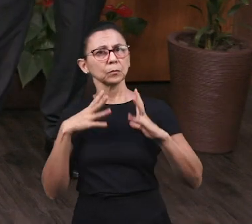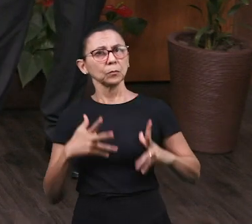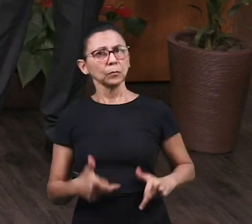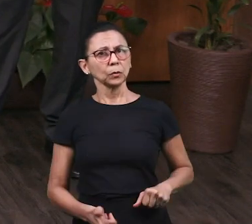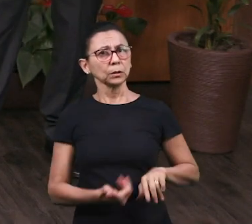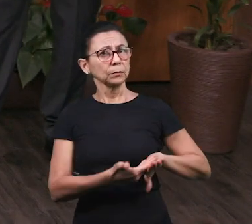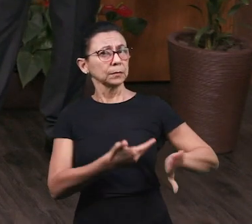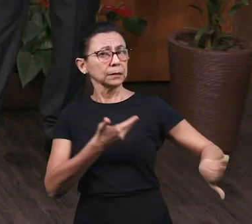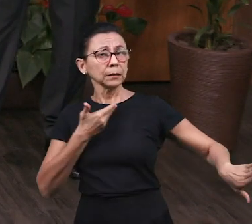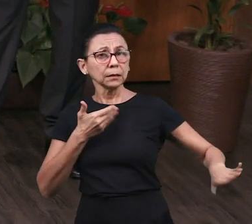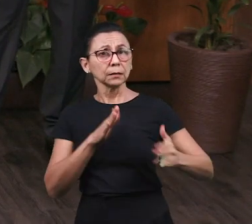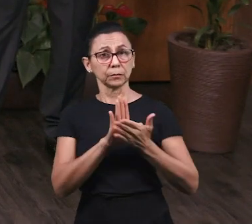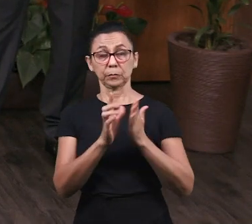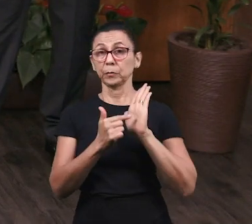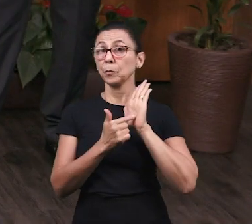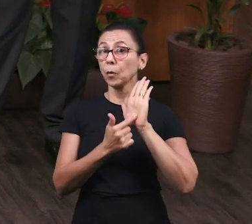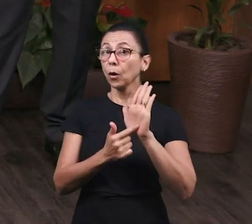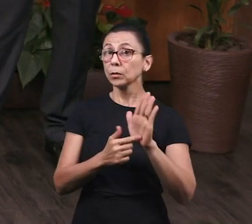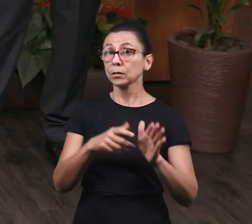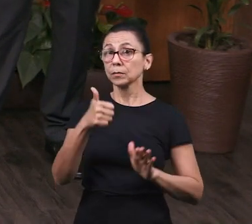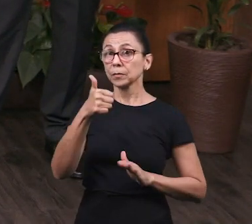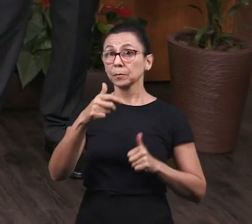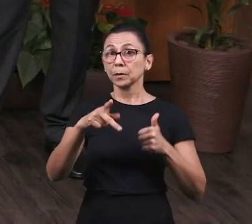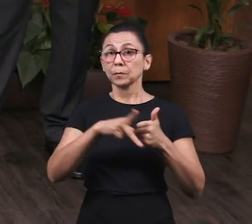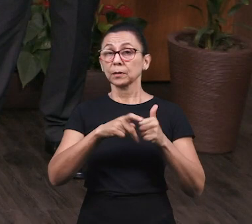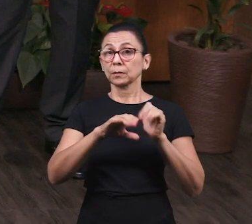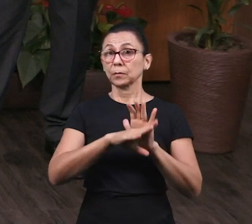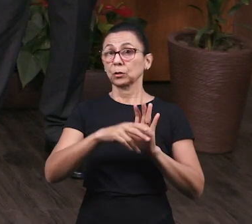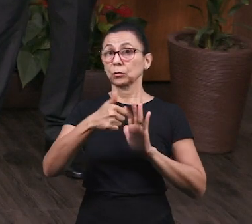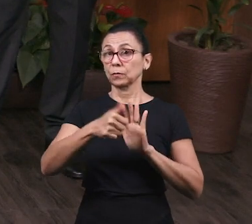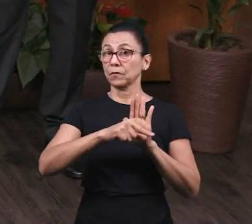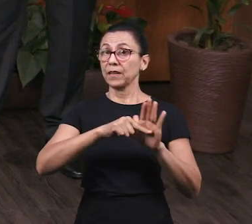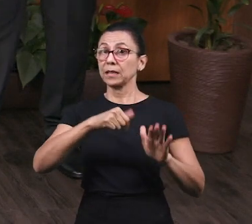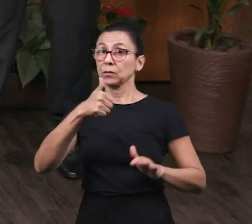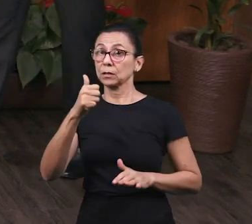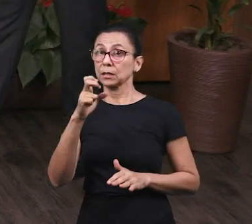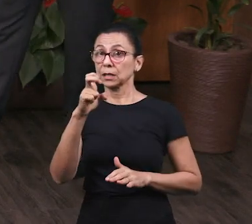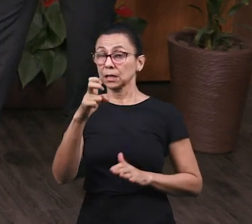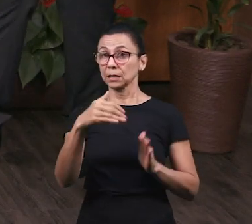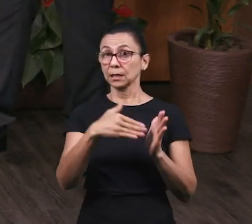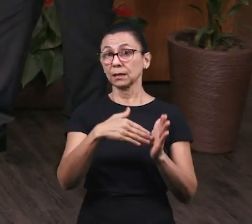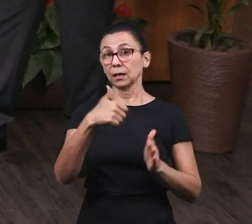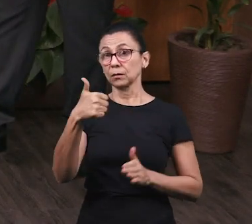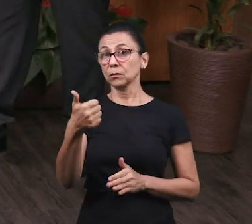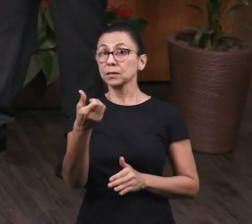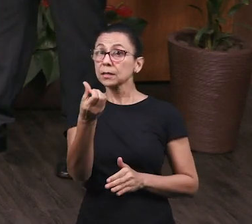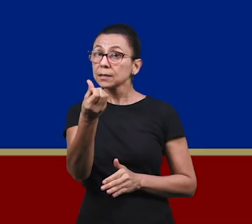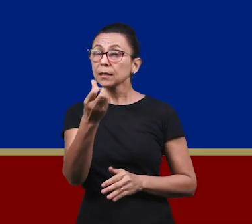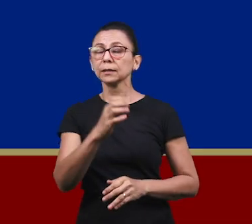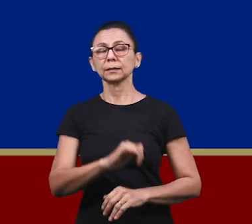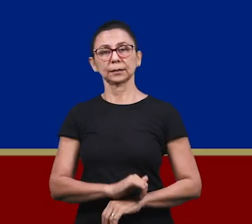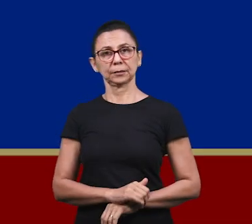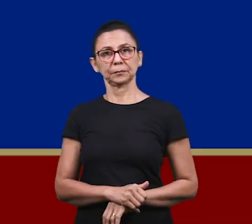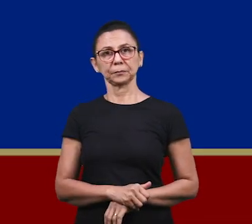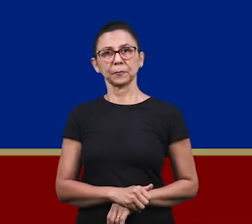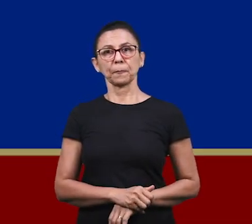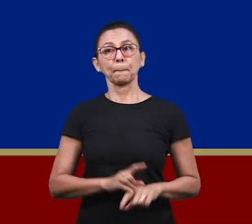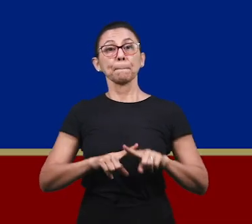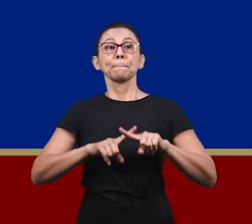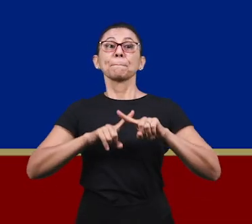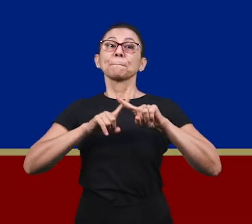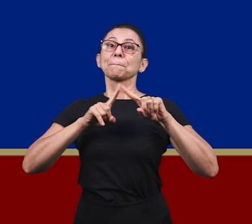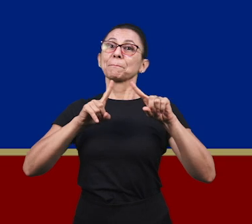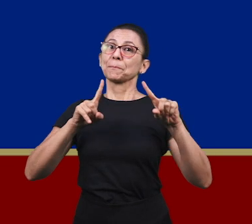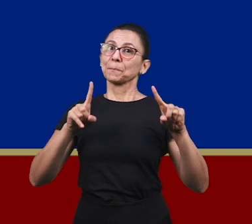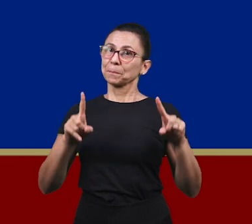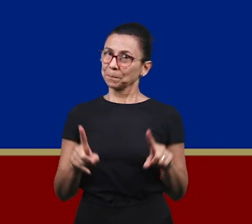elle est enregistrée dans la Bible, en 1 Pierre chapitre 1, versets 15 et 16.